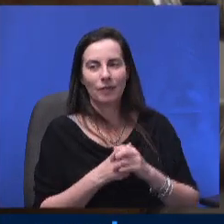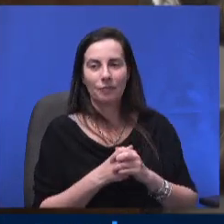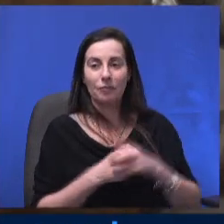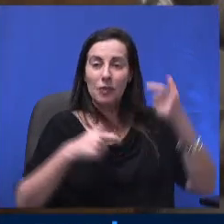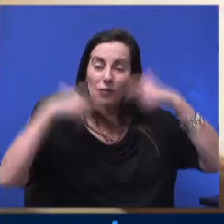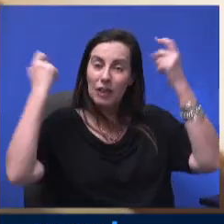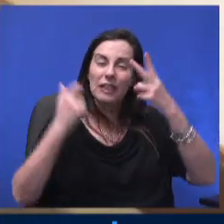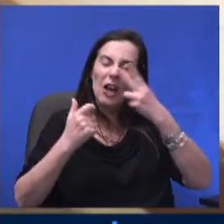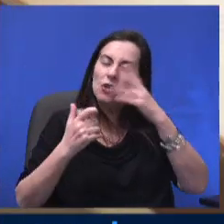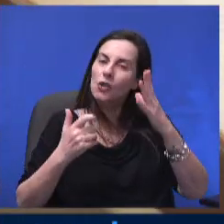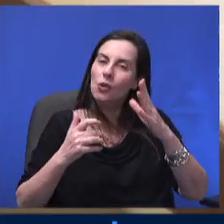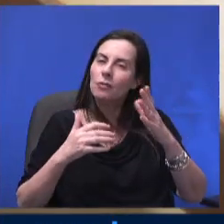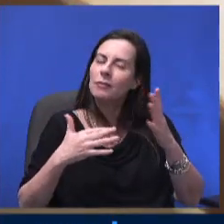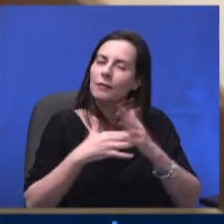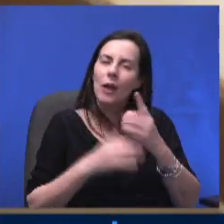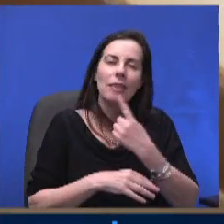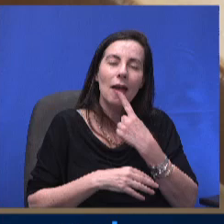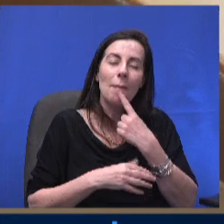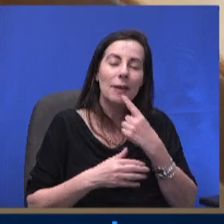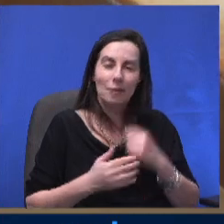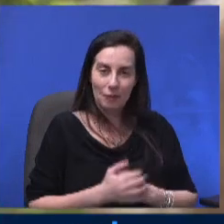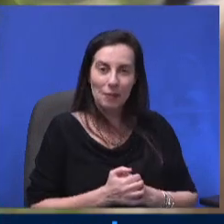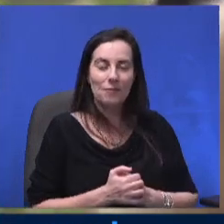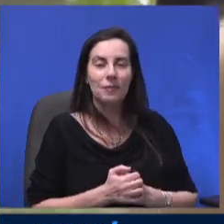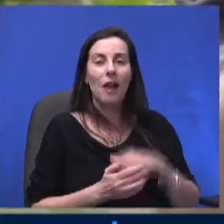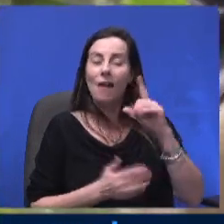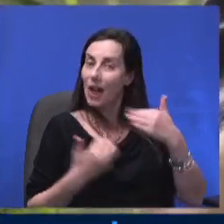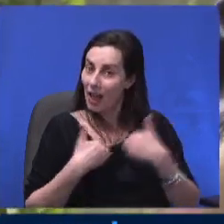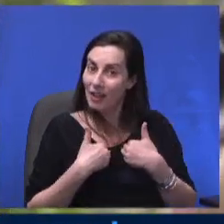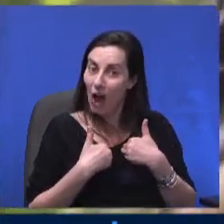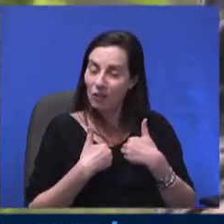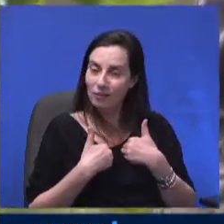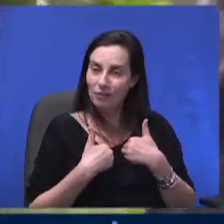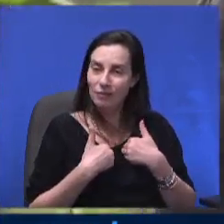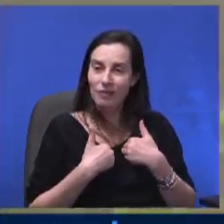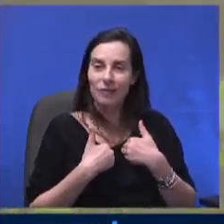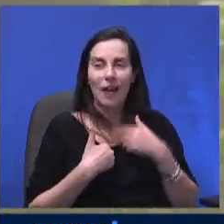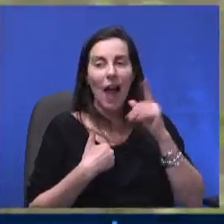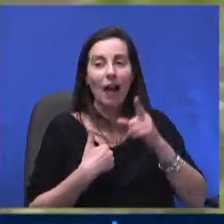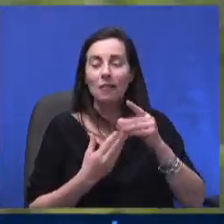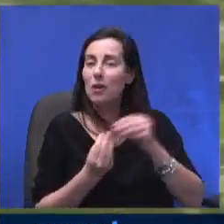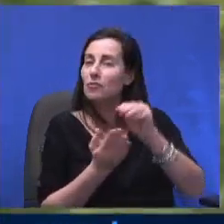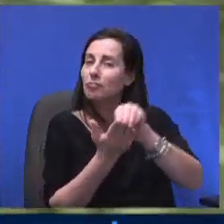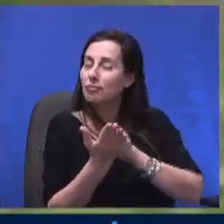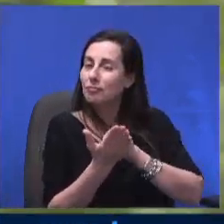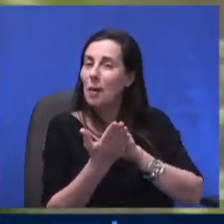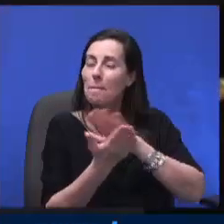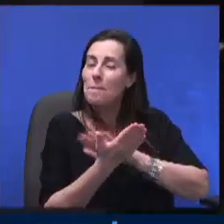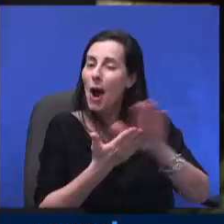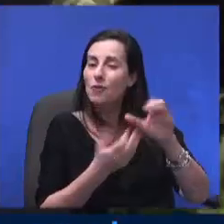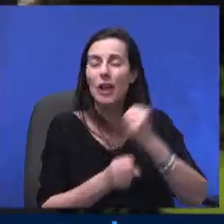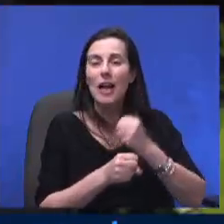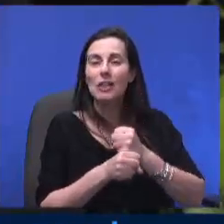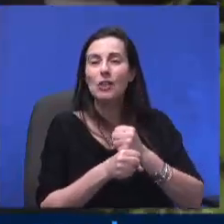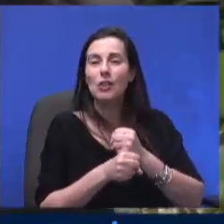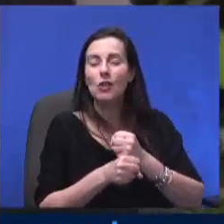בחינת הטעמים עד הקצה, אבל אנחנו לא ניפרד בלי מתכון פשוט ומנצח, לכבישת כרוב. נראה לי